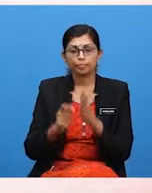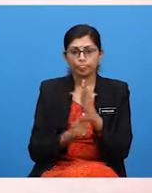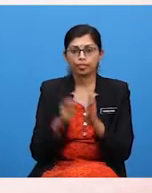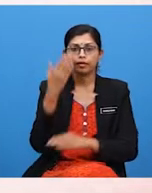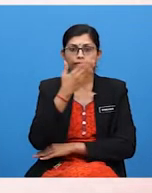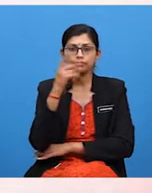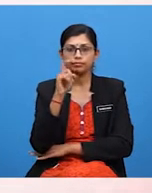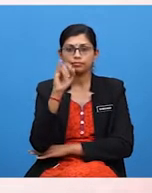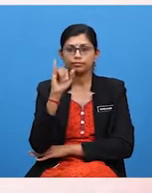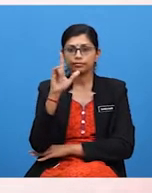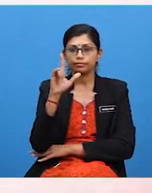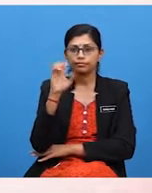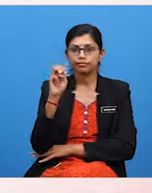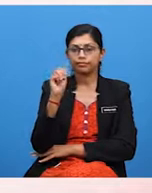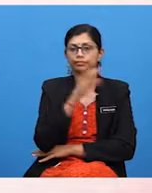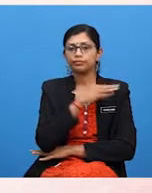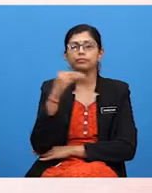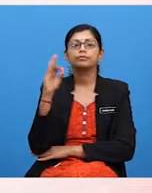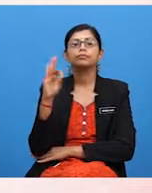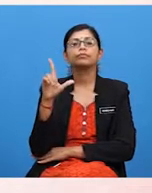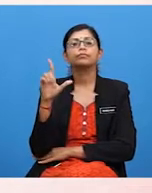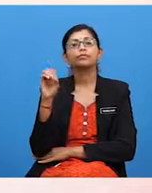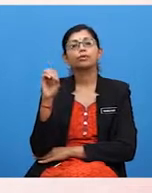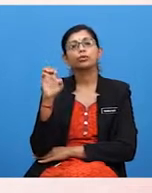Pertambahan tisu xylem dan floem